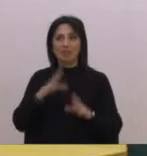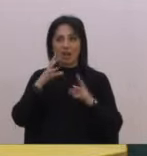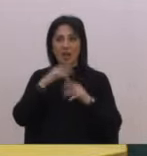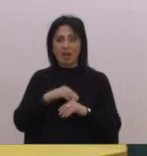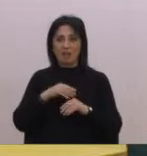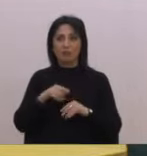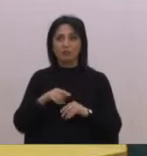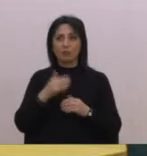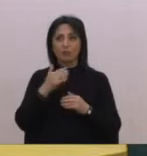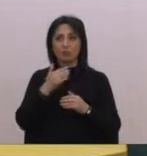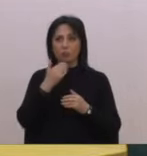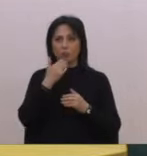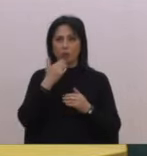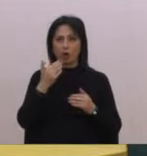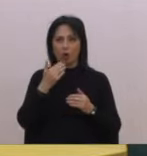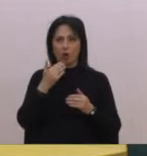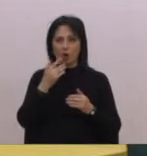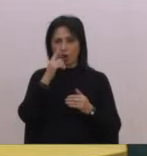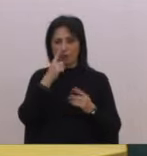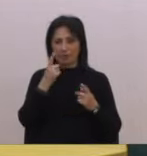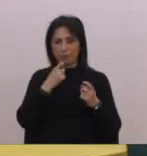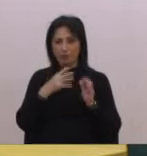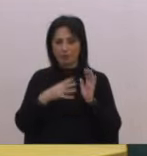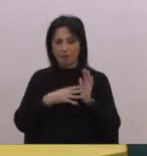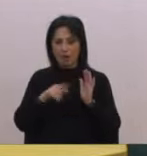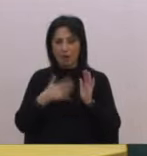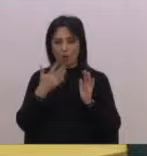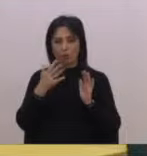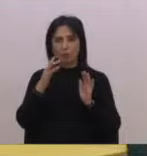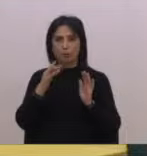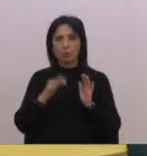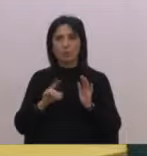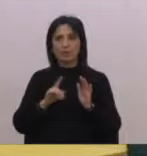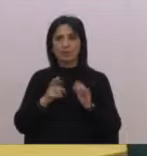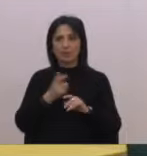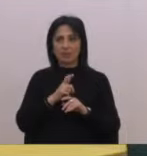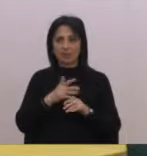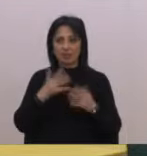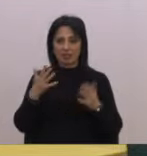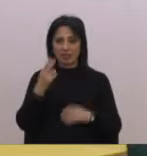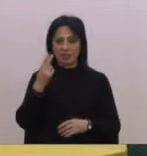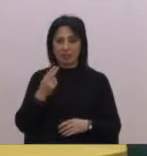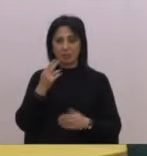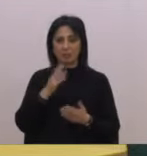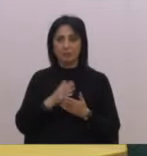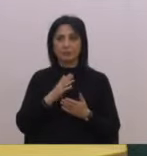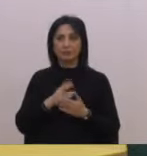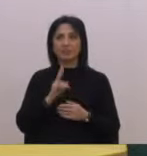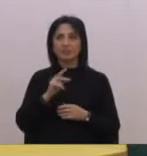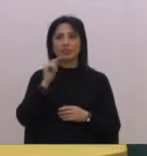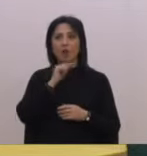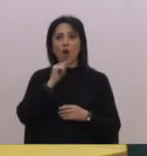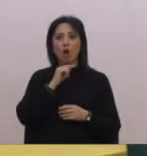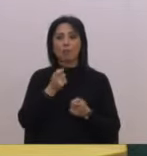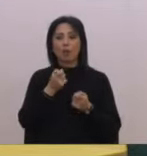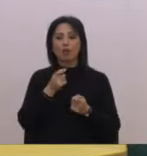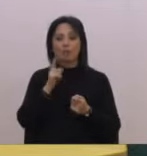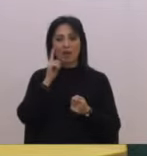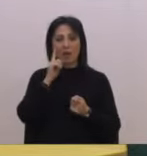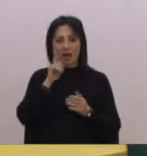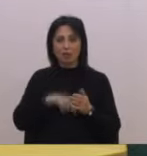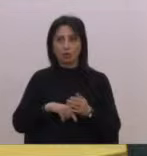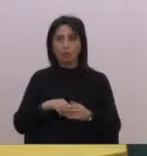და ბოლოთვის მონაცემები 9.5%-ია, რაც ძალიან დიდი ციფრი არის, ვინც ეკონომიკაში ოდნავ მაინც